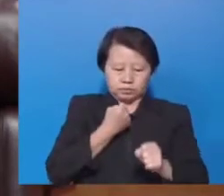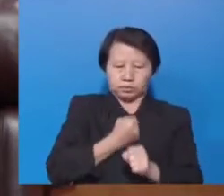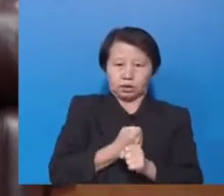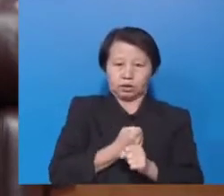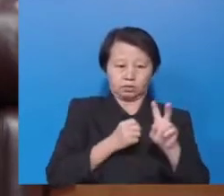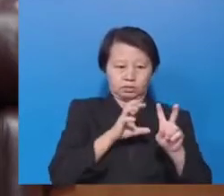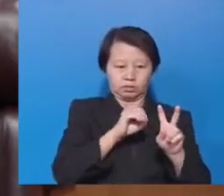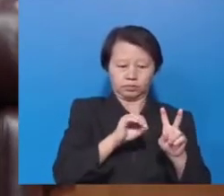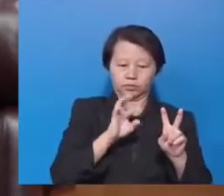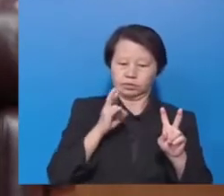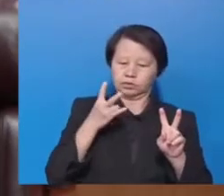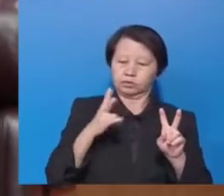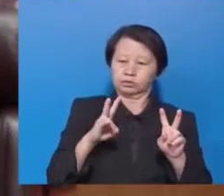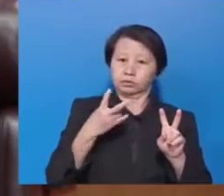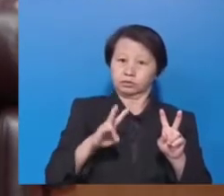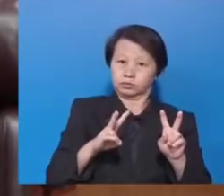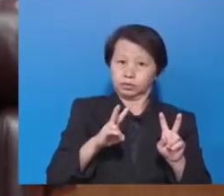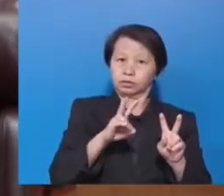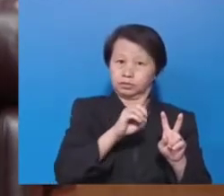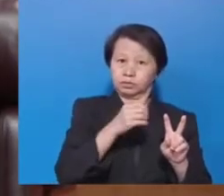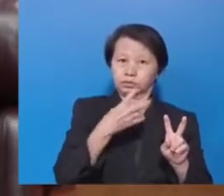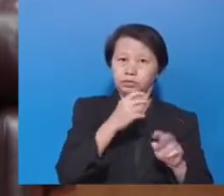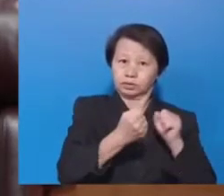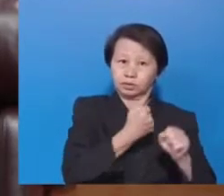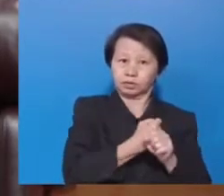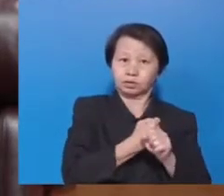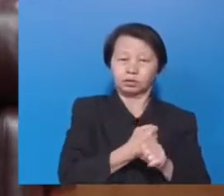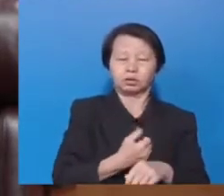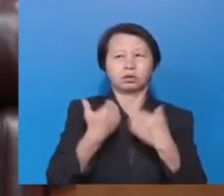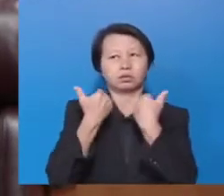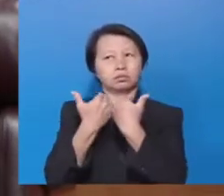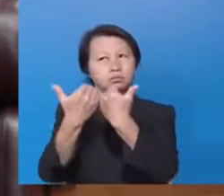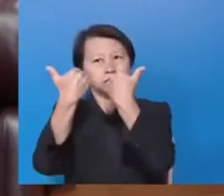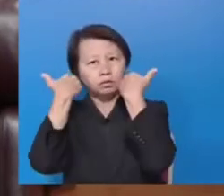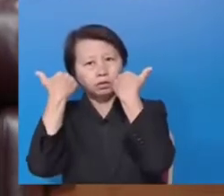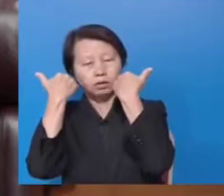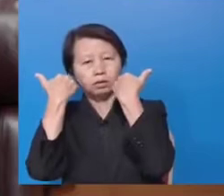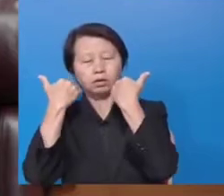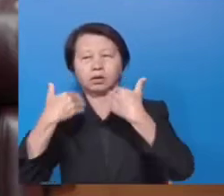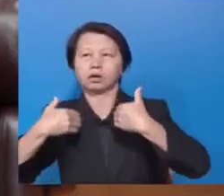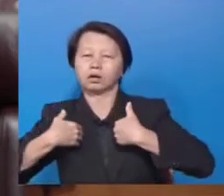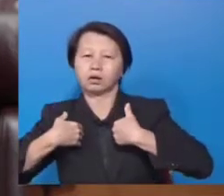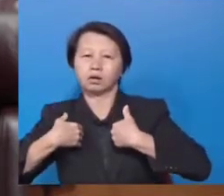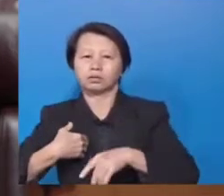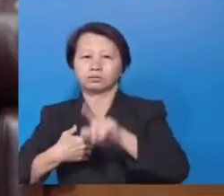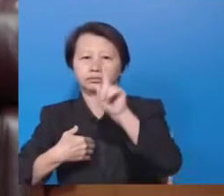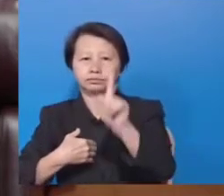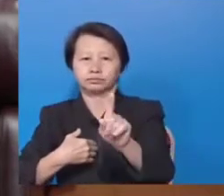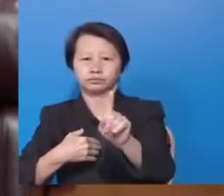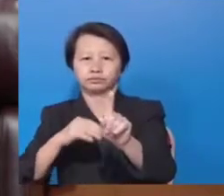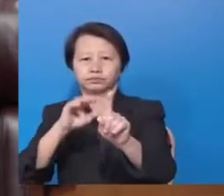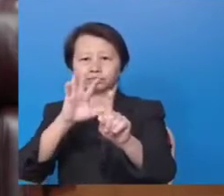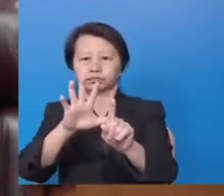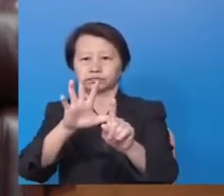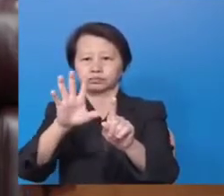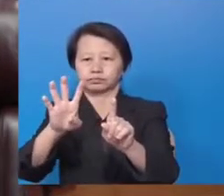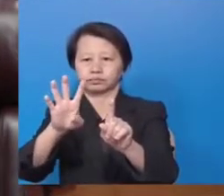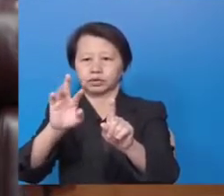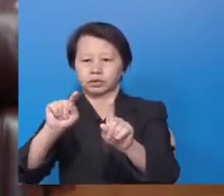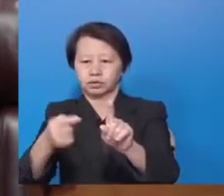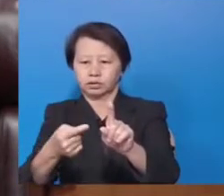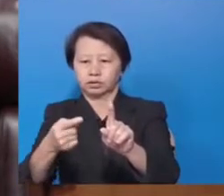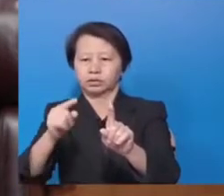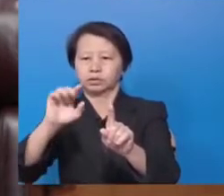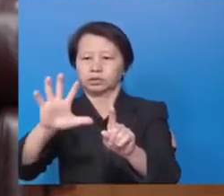tahun 2017 Hai ada pengangguran siswazah adalah seramai 150